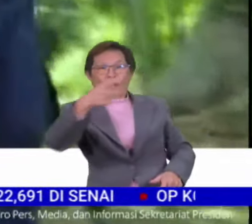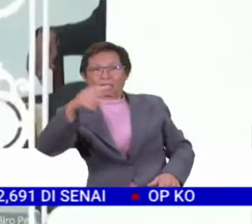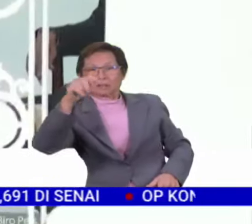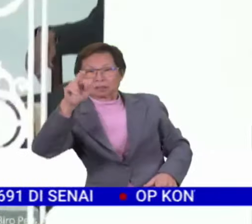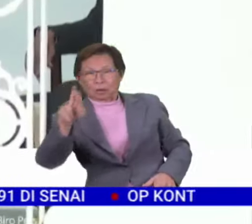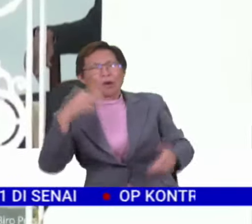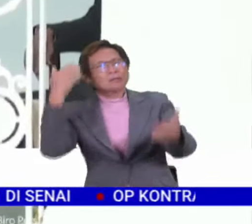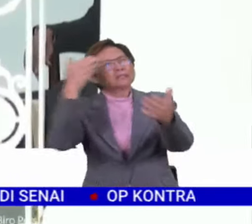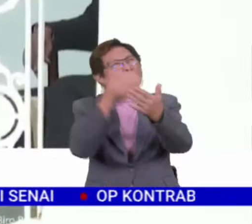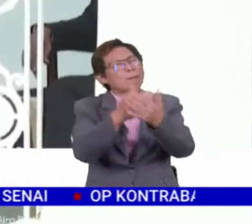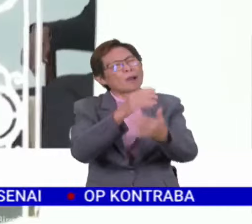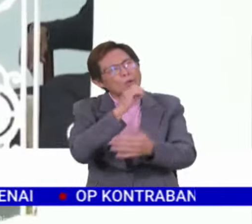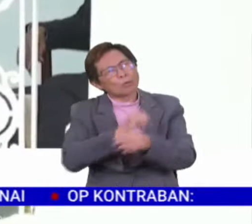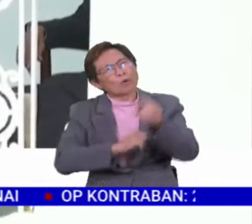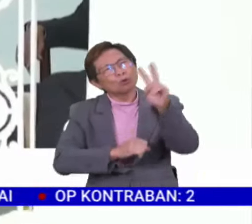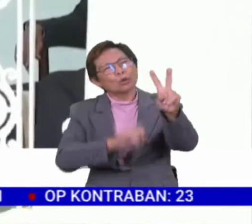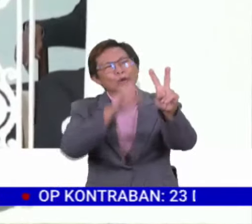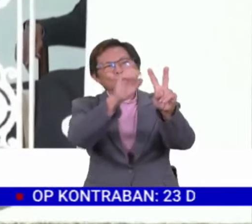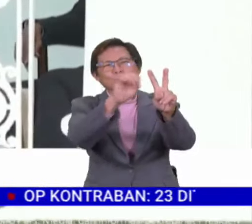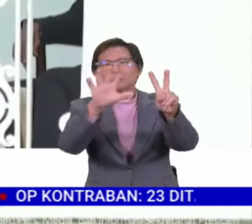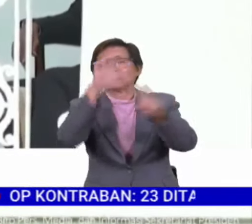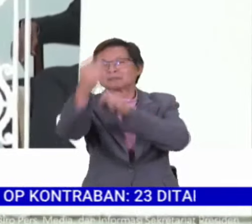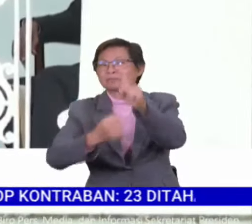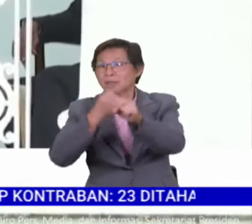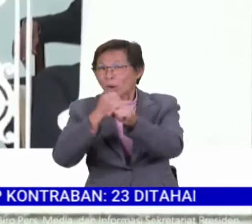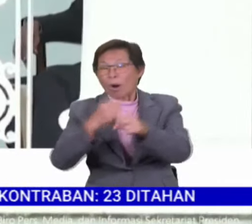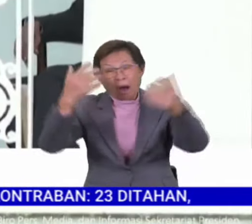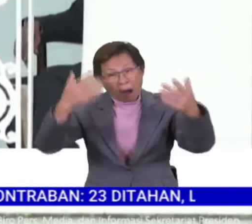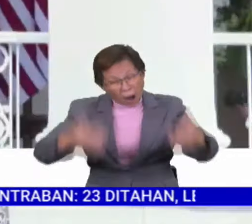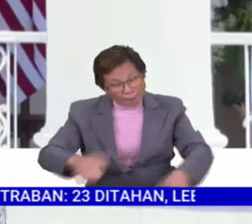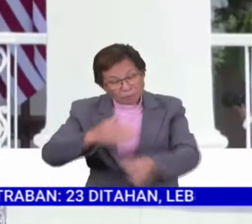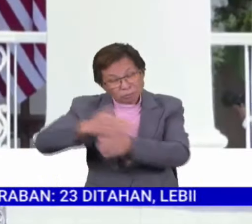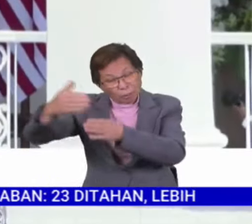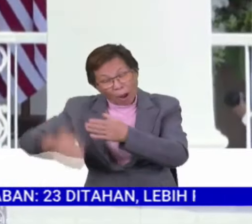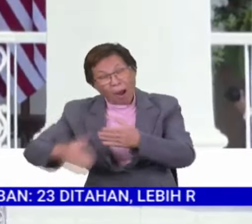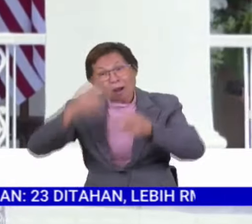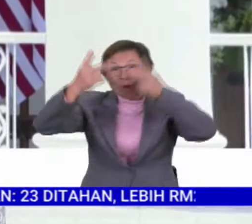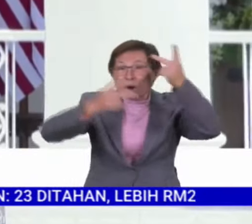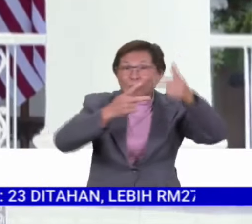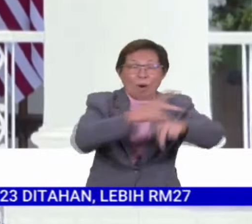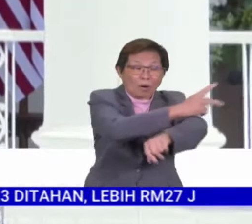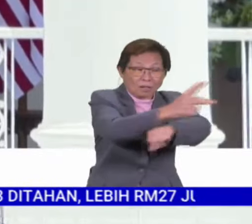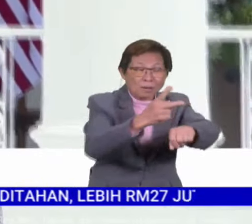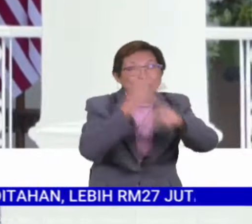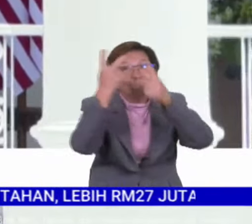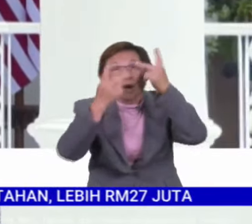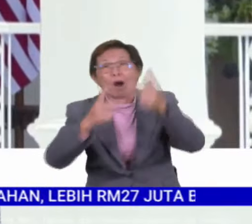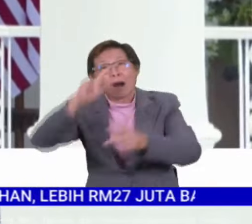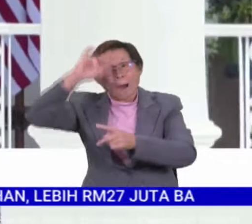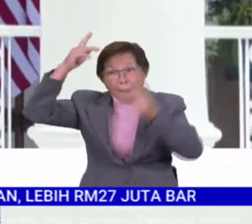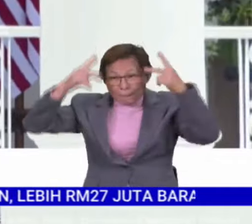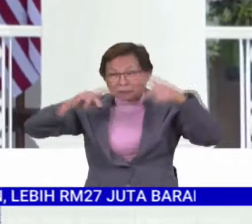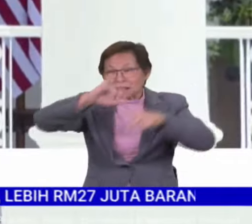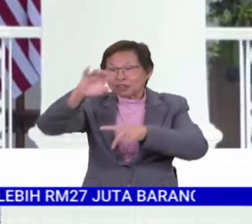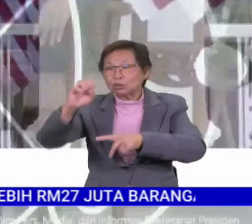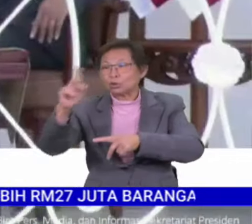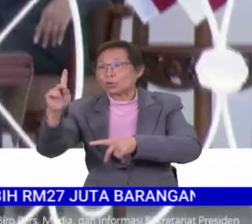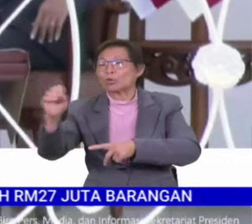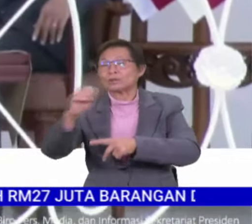sudah mencecah usia 205 tahun. Selesai acara melawat Kebun Raya Bogor, Presiden Jokowi dan Datuk Seri